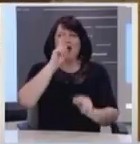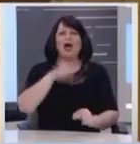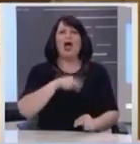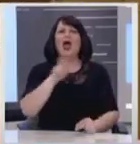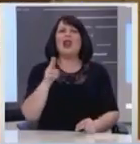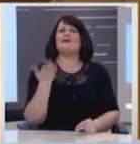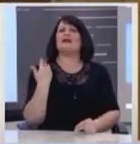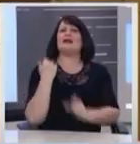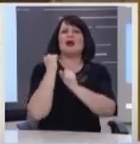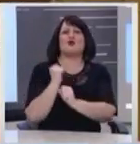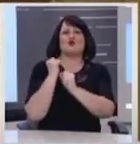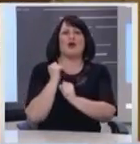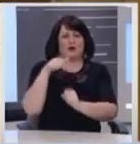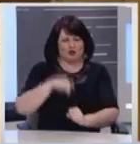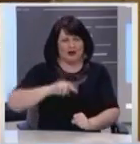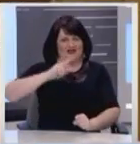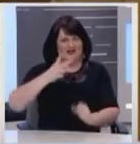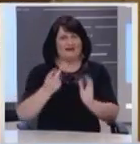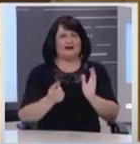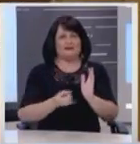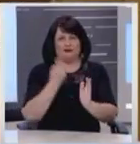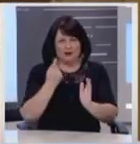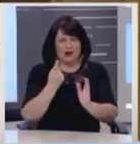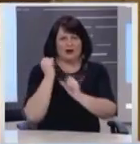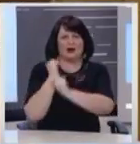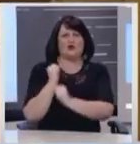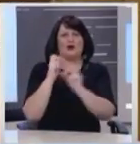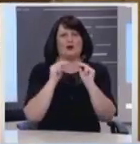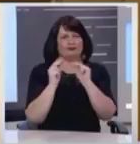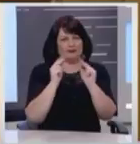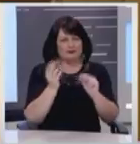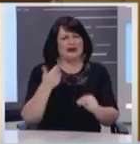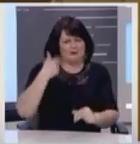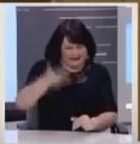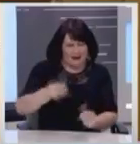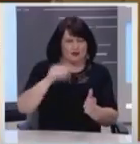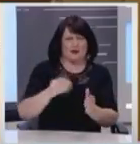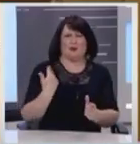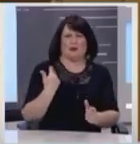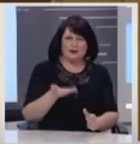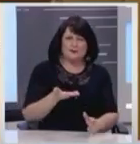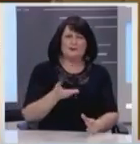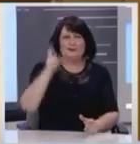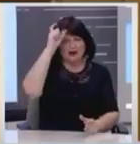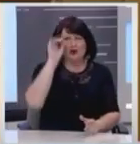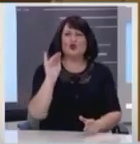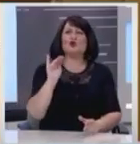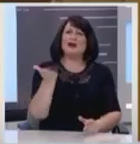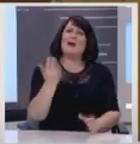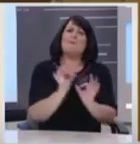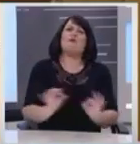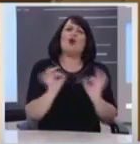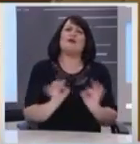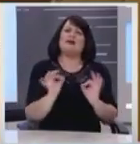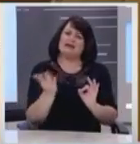τον περασμένο Γενάρη και τώρα στη δεύτερη φάση την Τουρκία σε προπαρασκευαστικές διαβουλεύσεις.